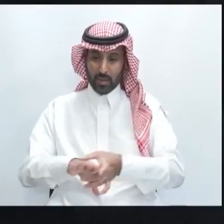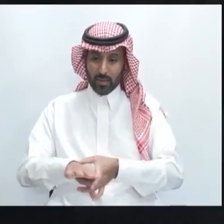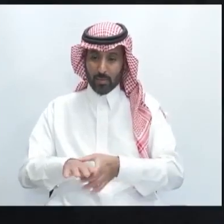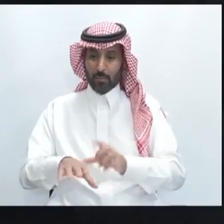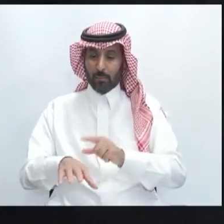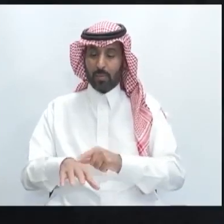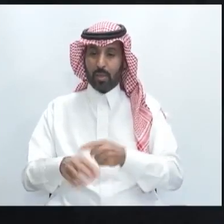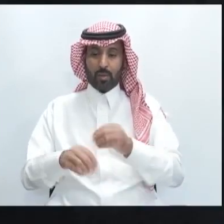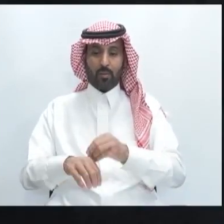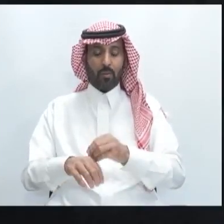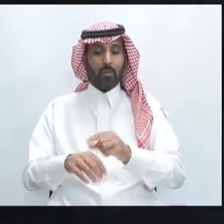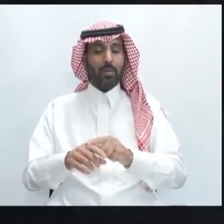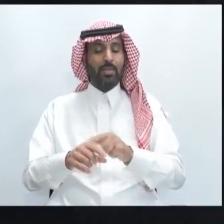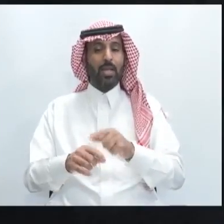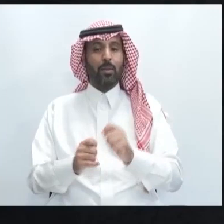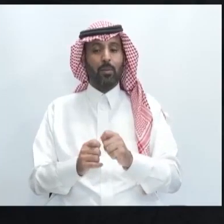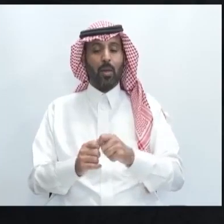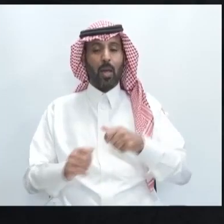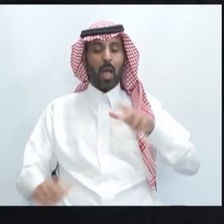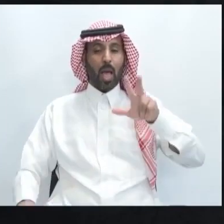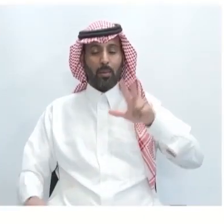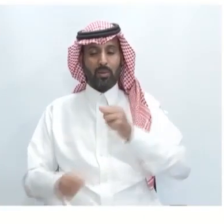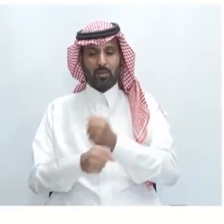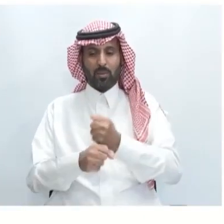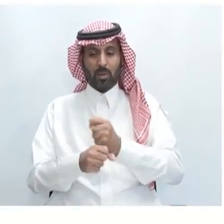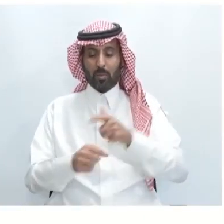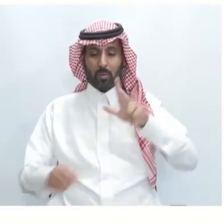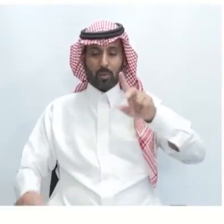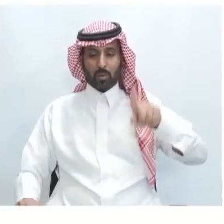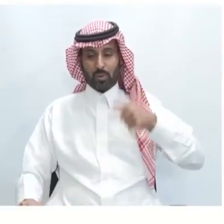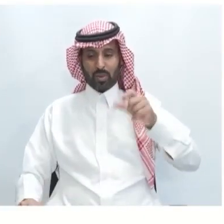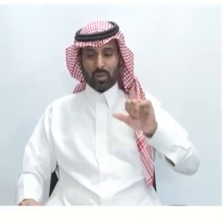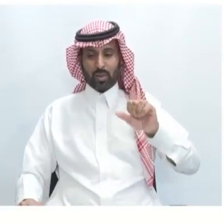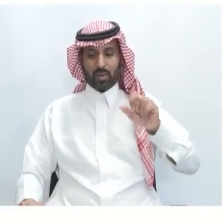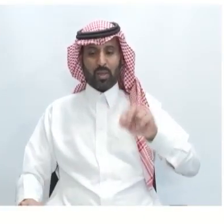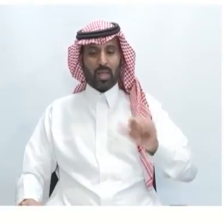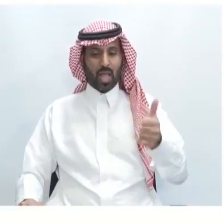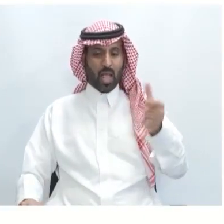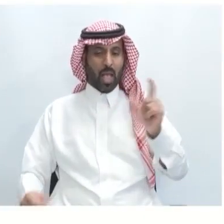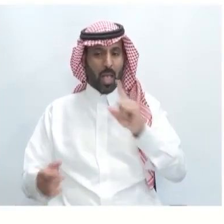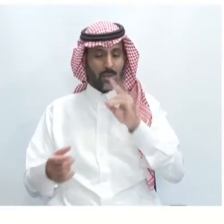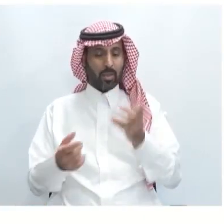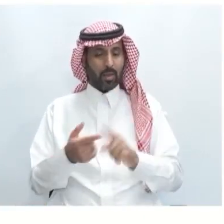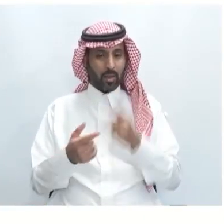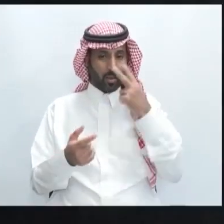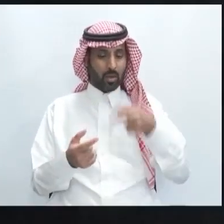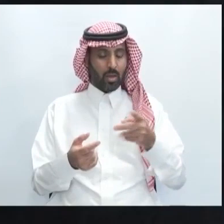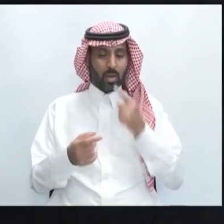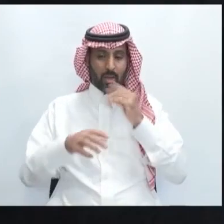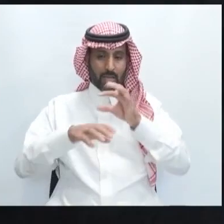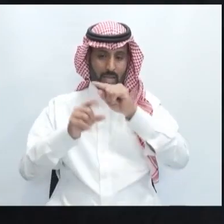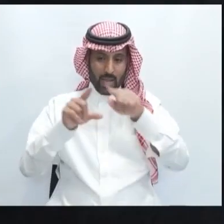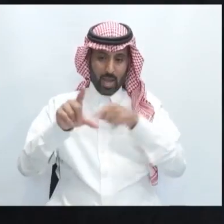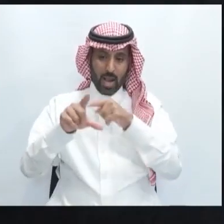اساسا من بروتينات والبروتينات هي مركبات عضويه رائعين الان انظر حددنا ماذا خلايا